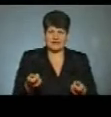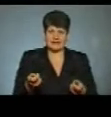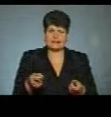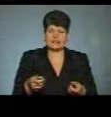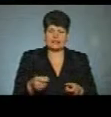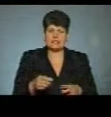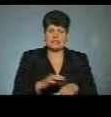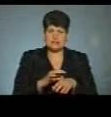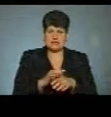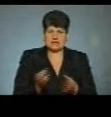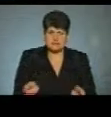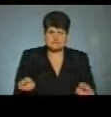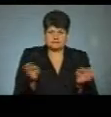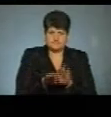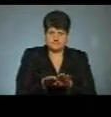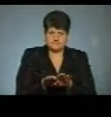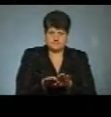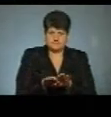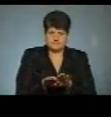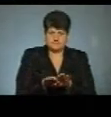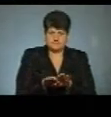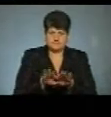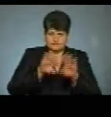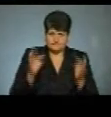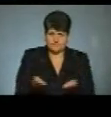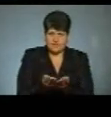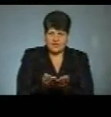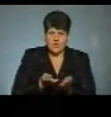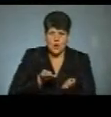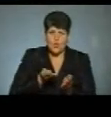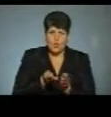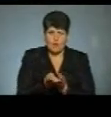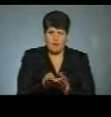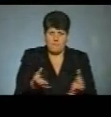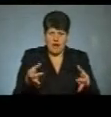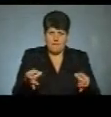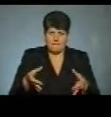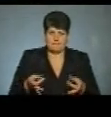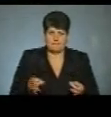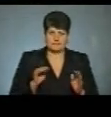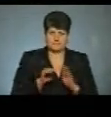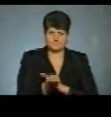тіло покійника закутане і упаковане в пакет.